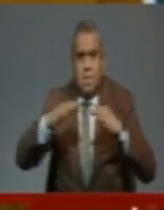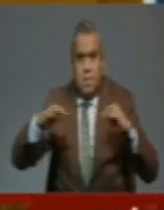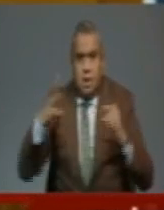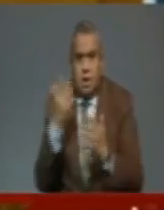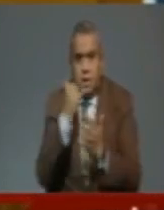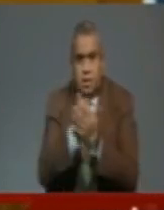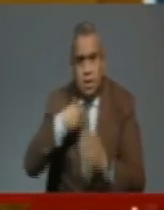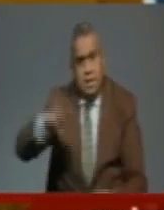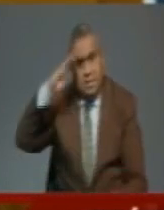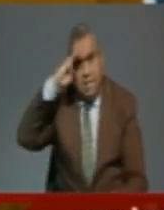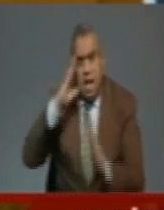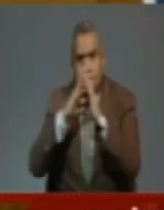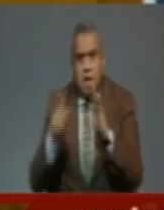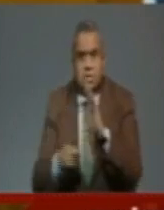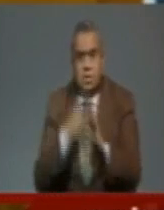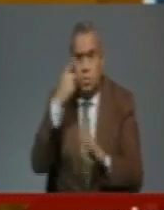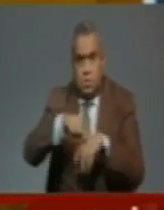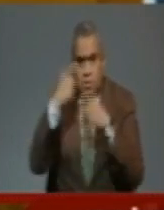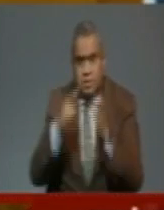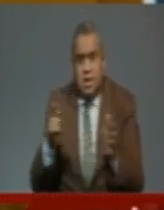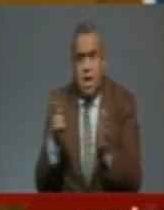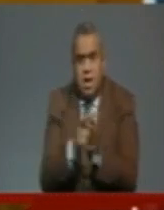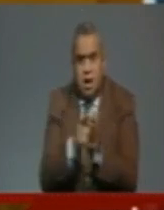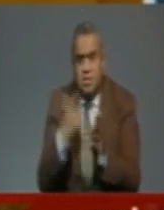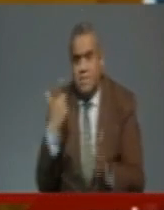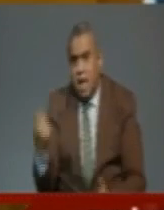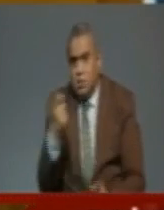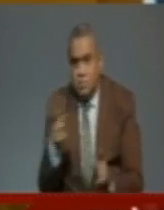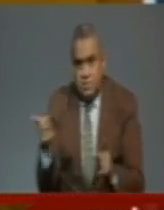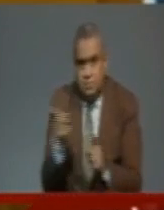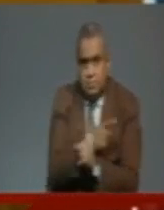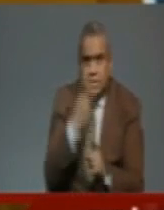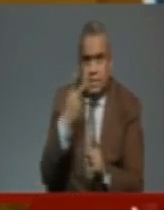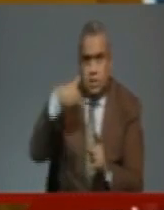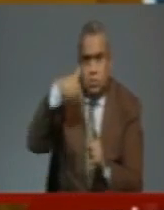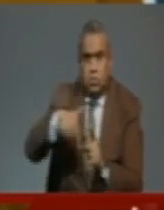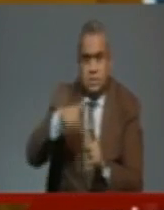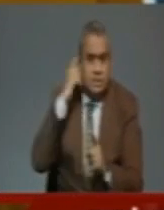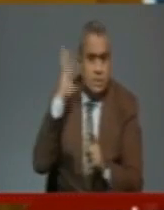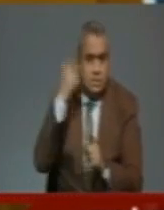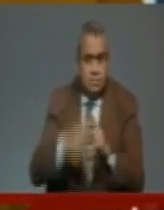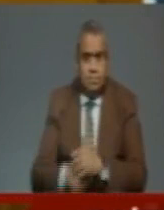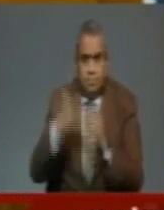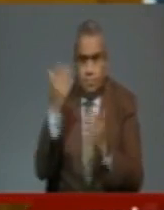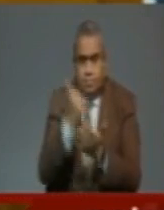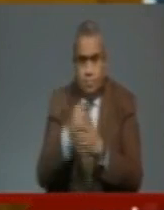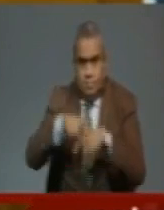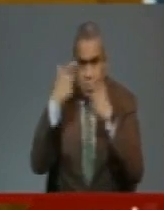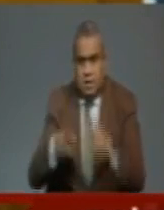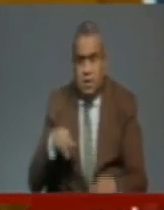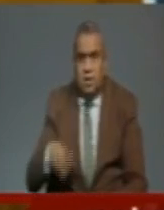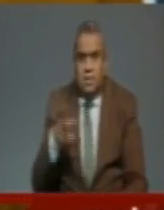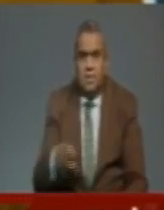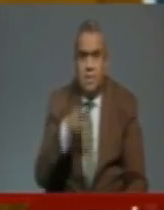مصر واحد على الأرصفة من 55 ل 62، وهي المحطة اللي سيادتك هتفتتحها النهارده إن شاء الله وتشرفنا